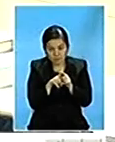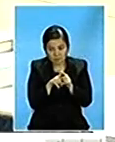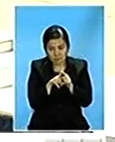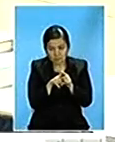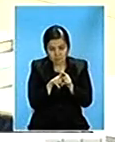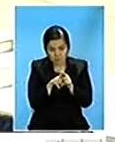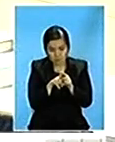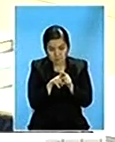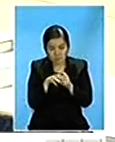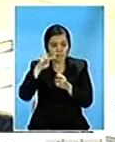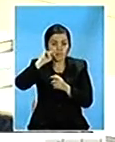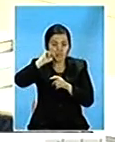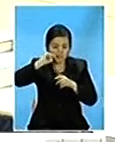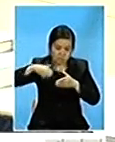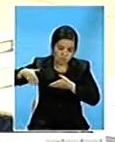ของ